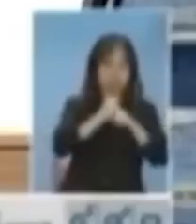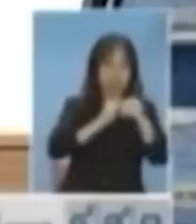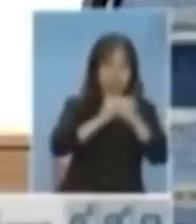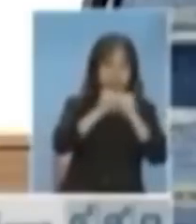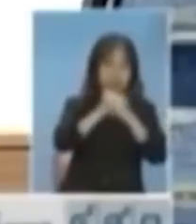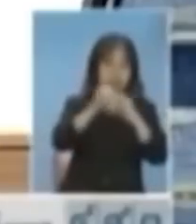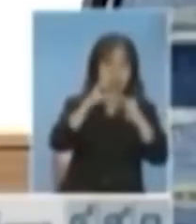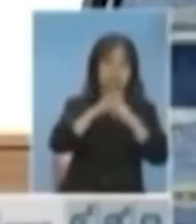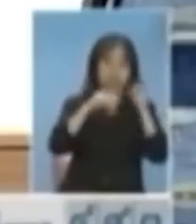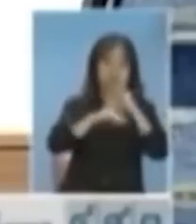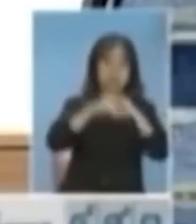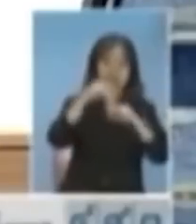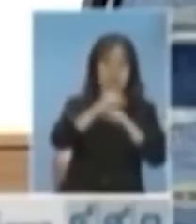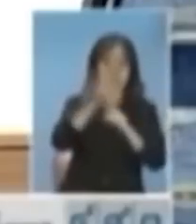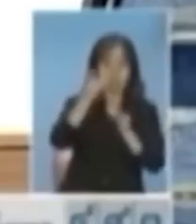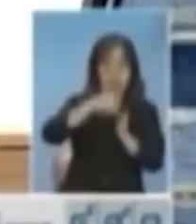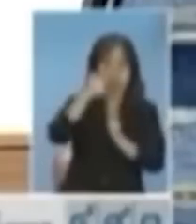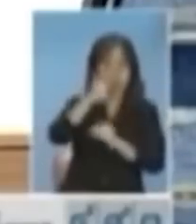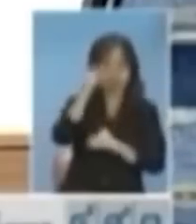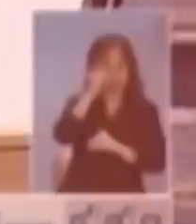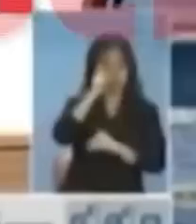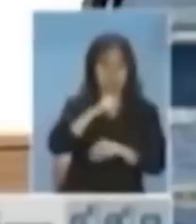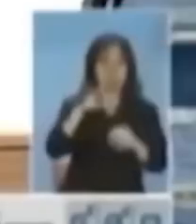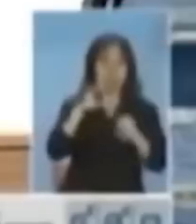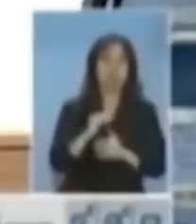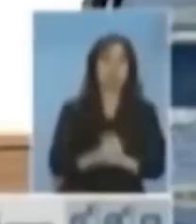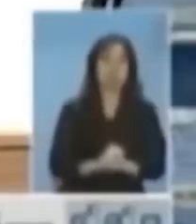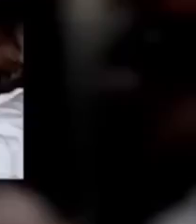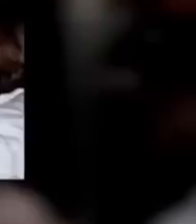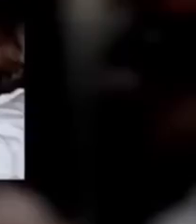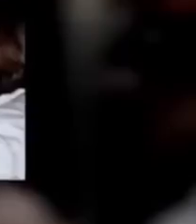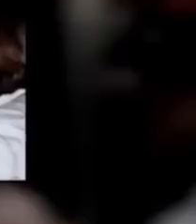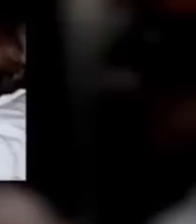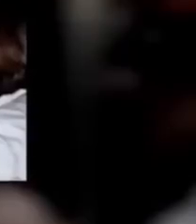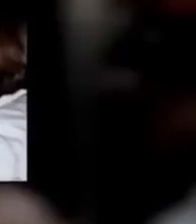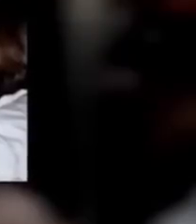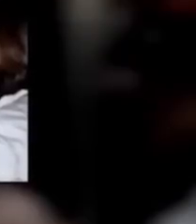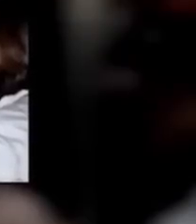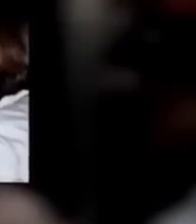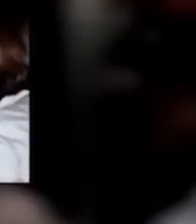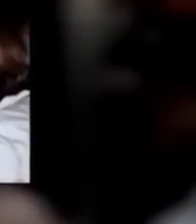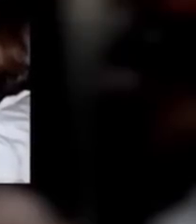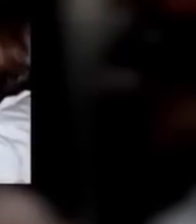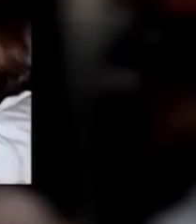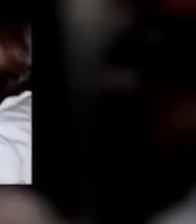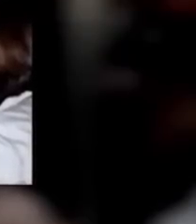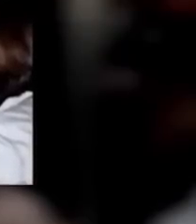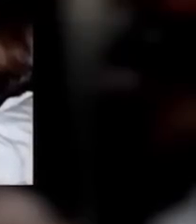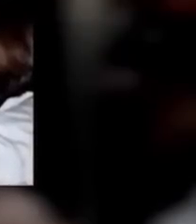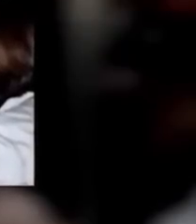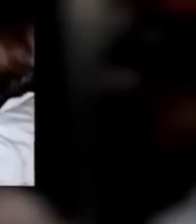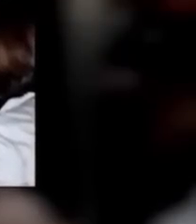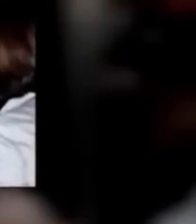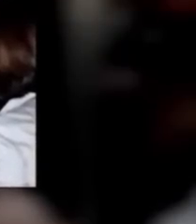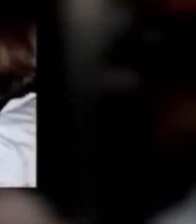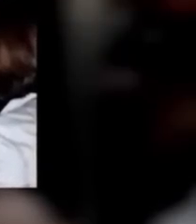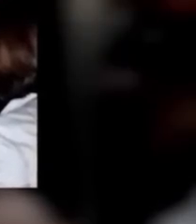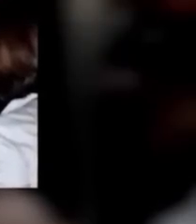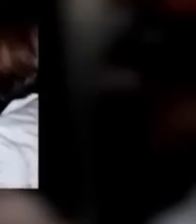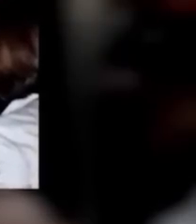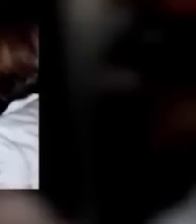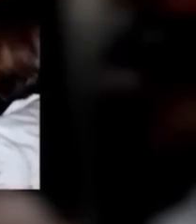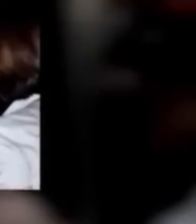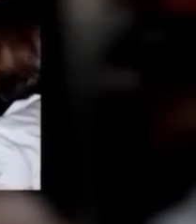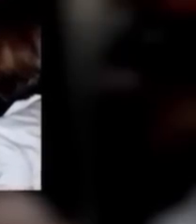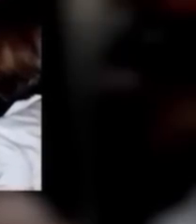รับจำนำข้าวในราคาที่สูงมากๆนั่นคือการทุจริตเพราะว่าถ้าท่านไปทำโครงการอื่นท่านหาโอกาสทุจริตยากแต่ถ้าทำโครงการรับจำนำข้